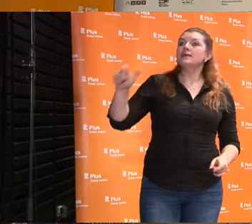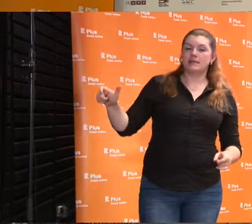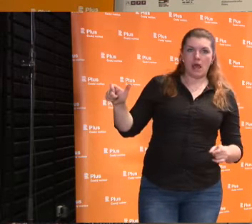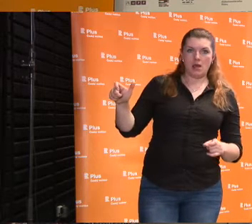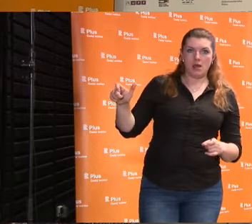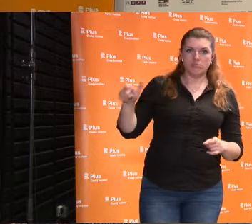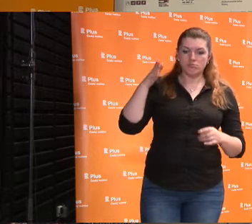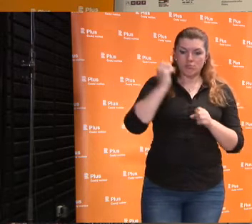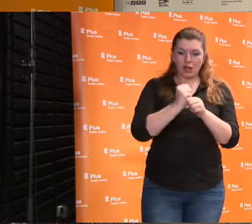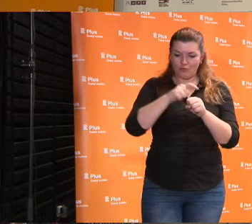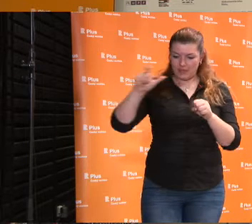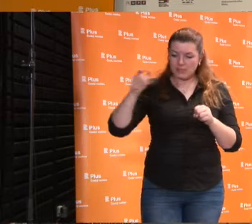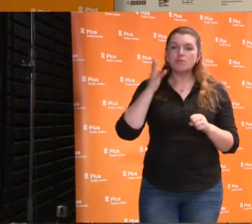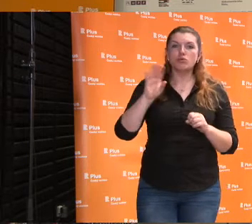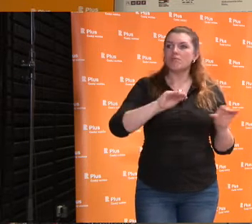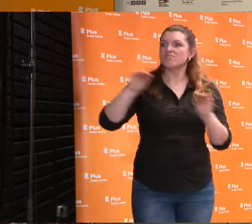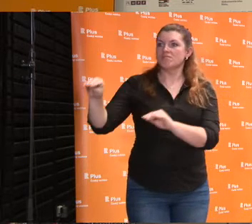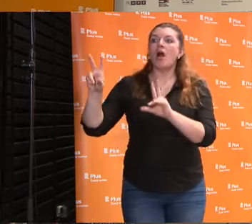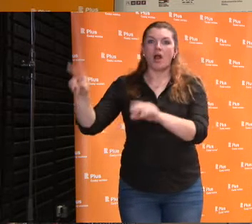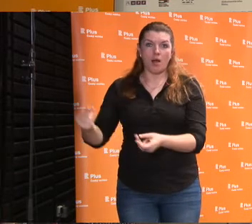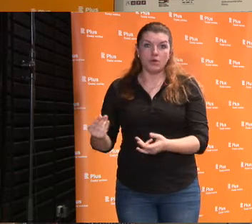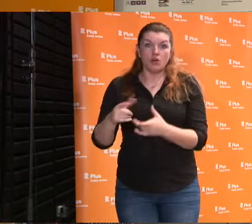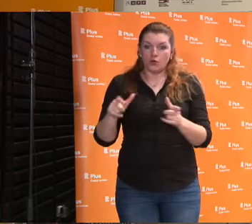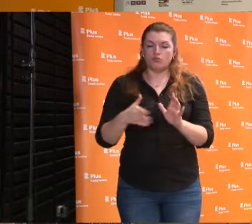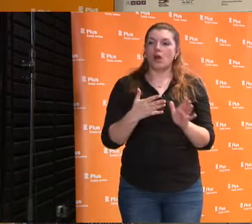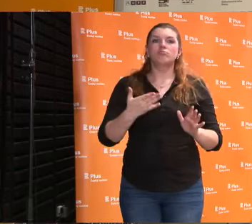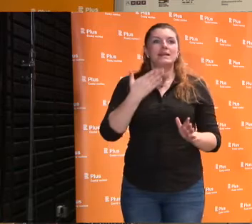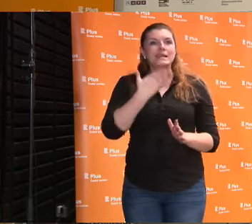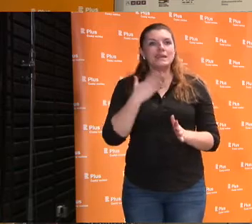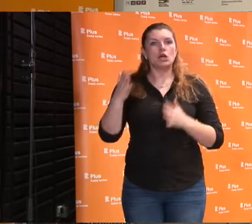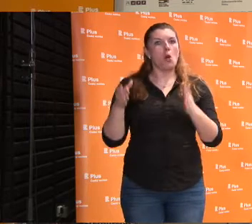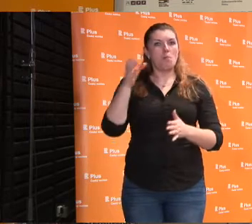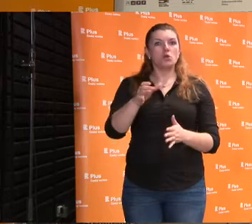přesouvat, která vlastně místa mohou díky robotizaci a novým